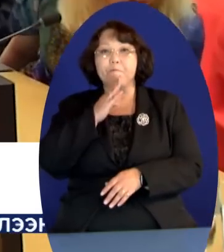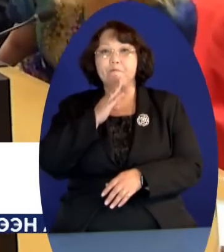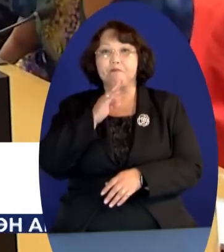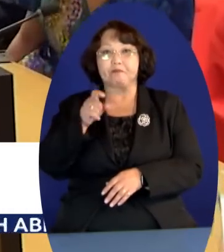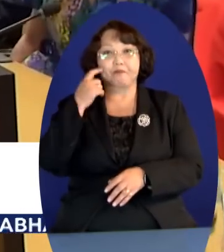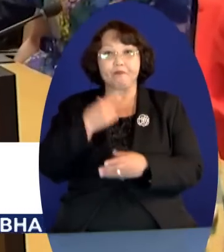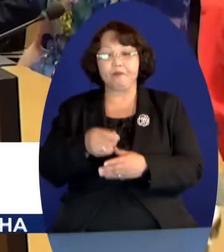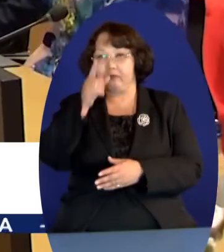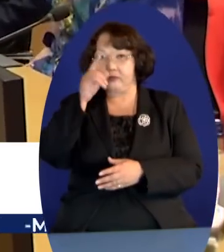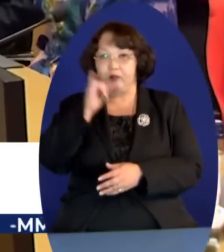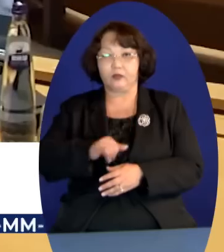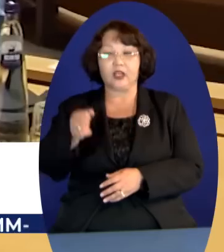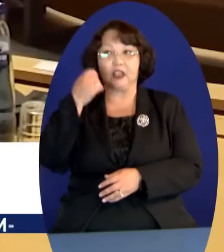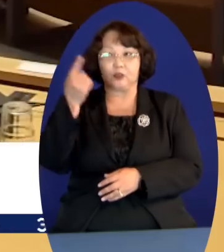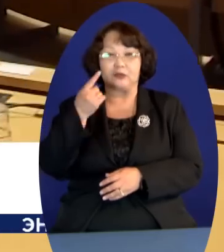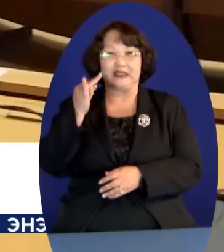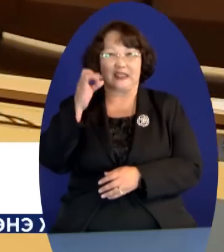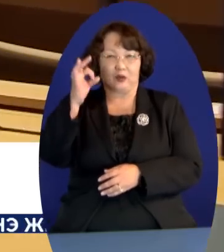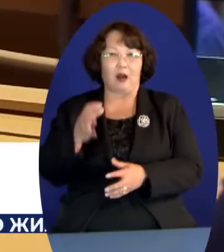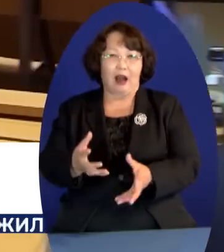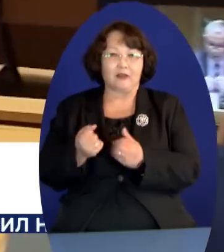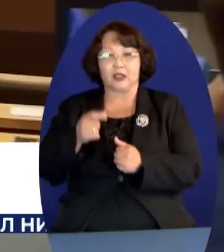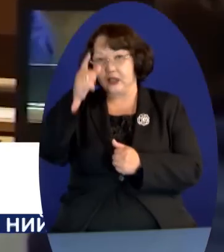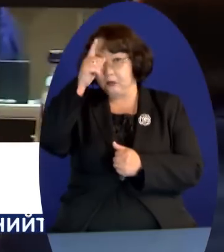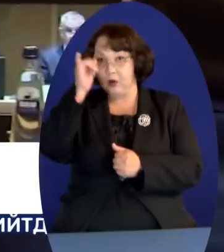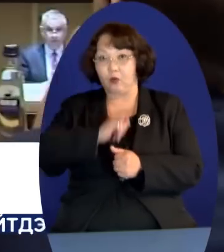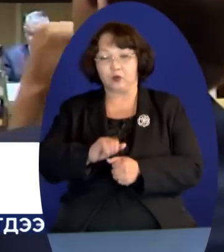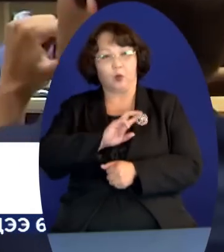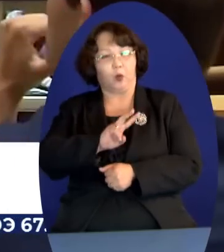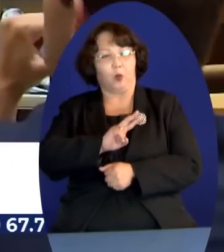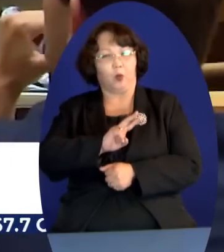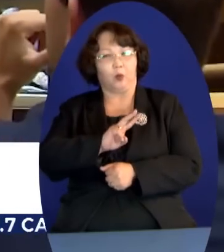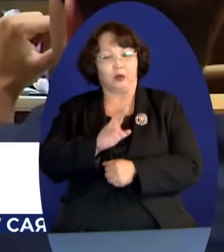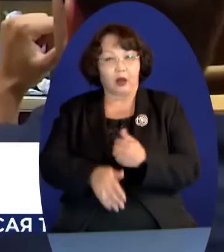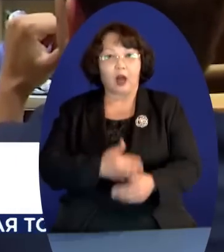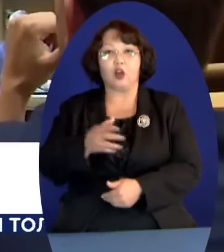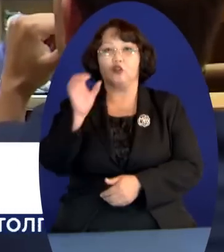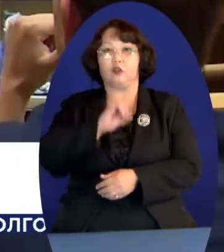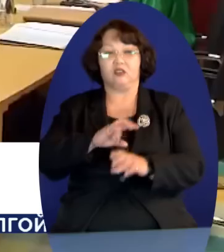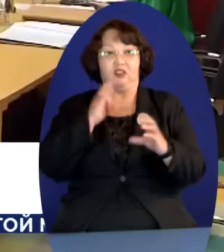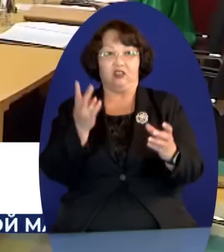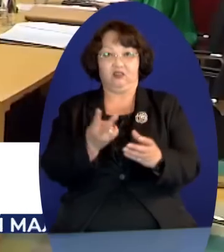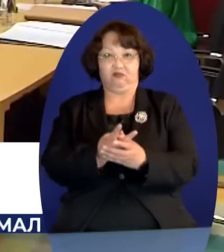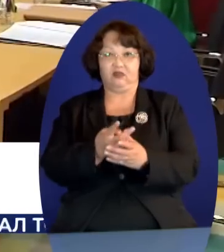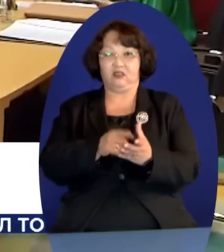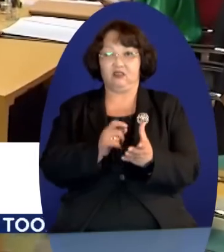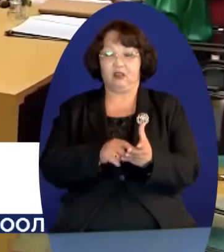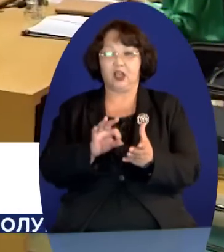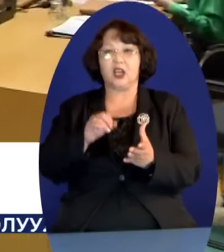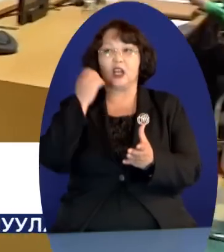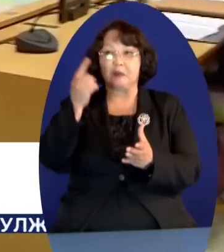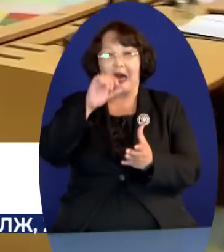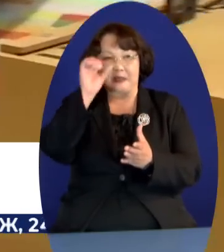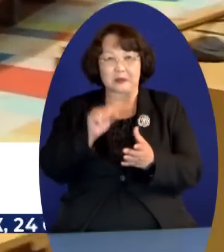энэ саналыг Оросын эрчим хүчнээс хамгийн хамааралтай Герман зэрэг улс орнууд эсэргүүцэж байсан ч Европын нэгдмэл байдлын үндсэн дээр эрчим хүчний асуудлаас